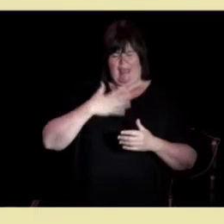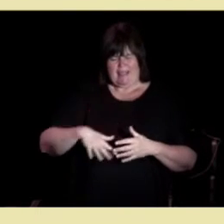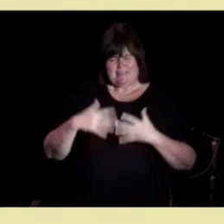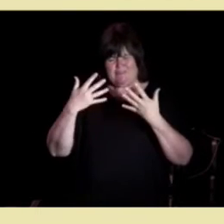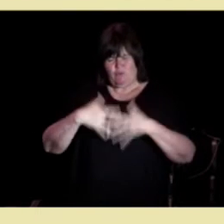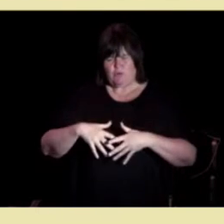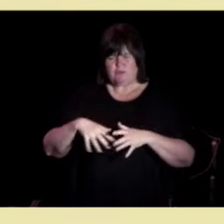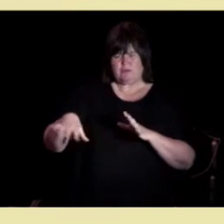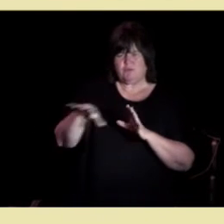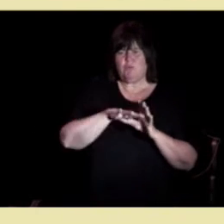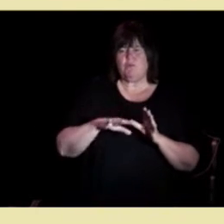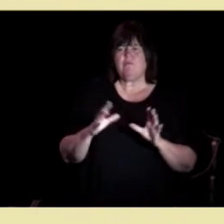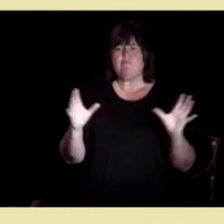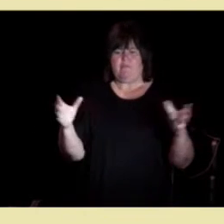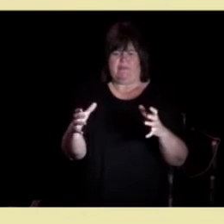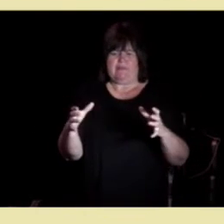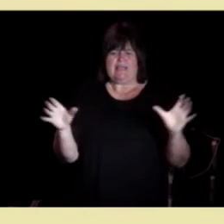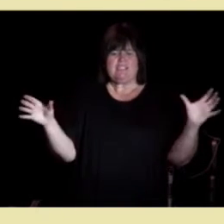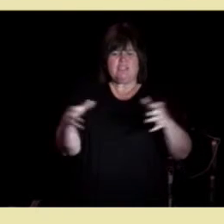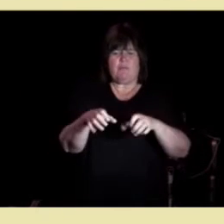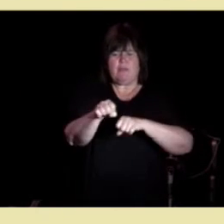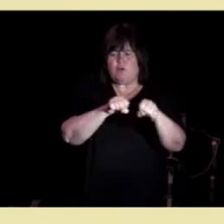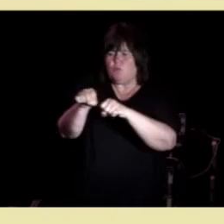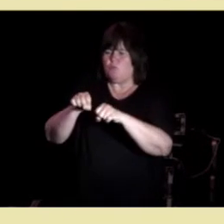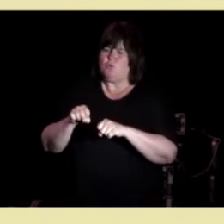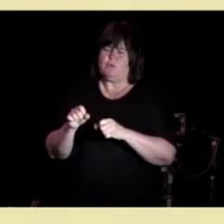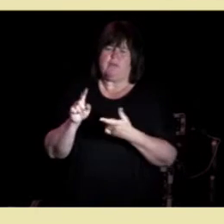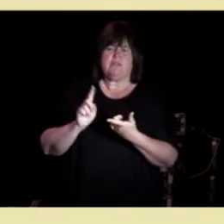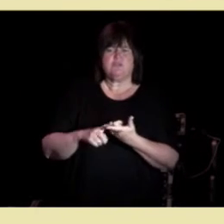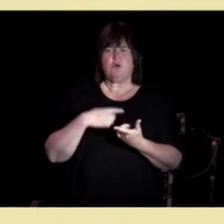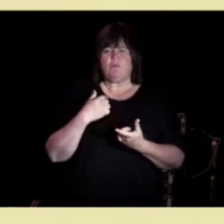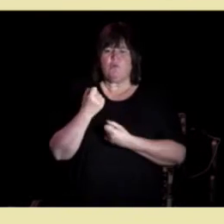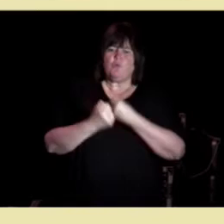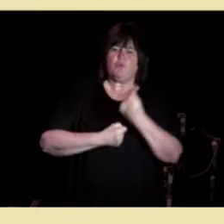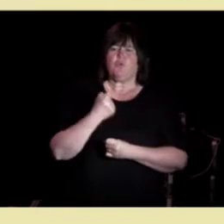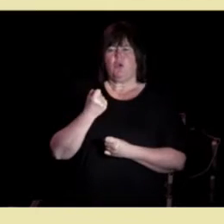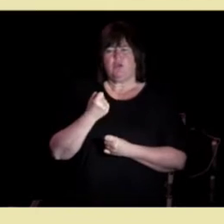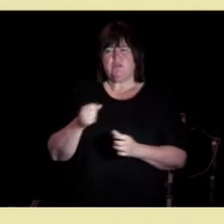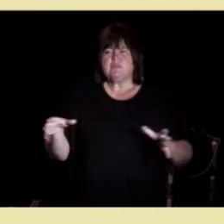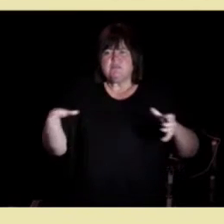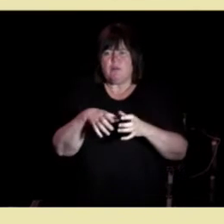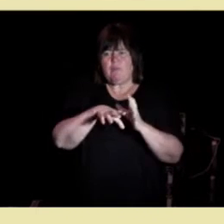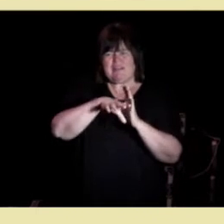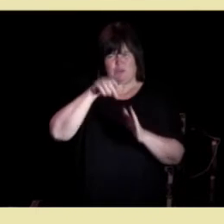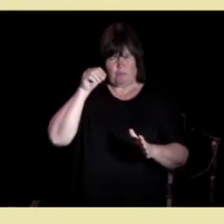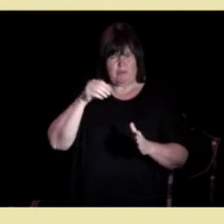samling kommuner som utgjør opptaksområdet til det helseforetaket.